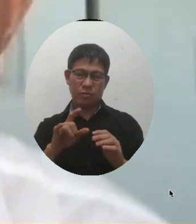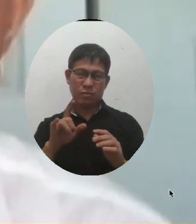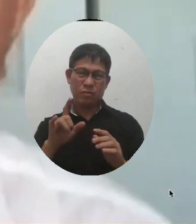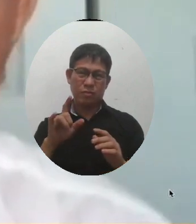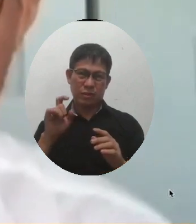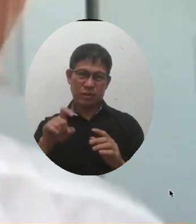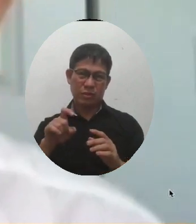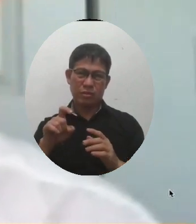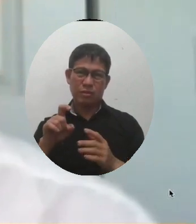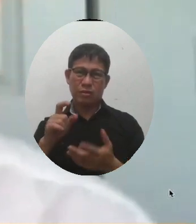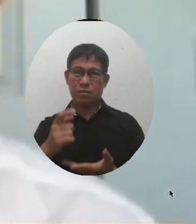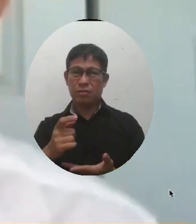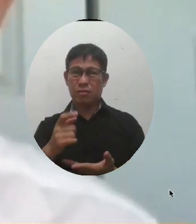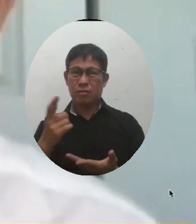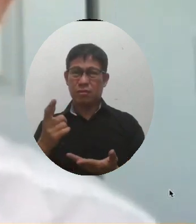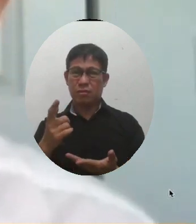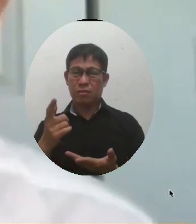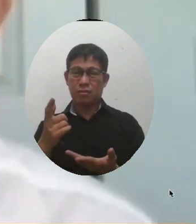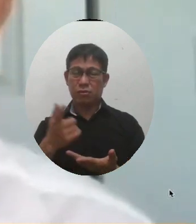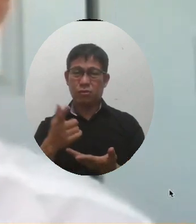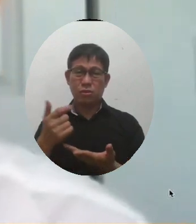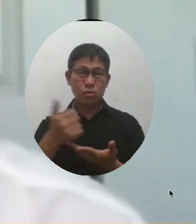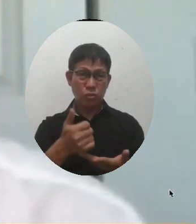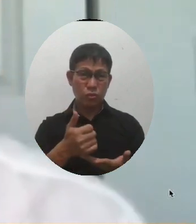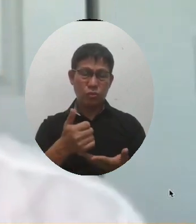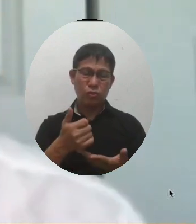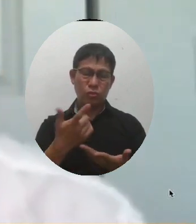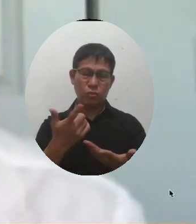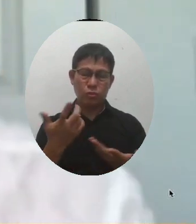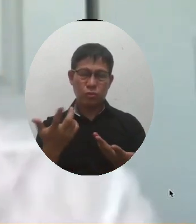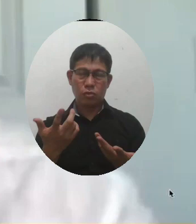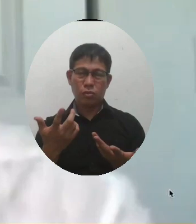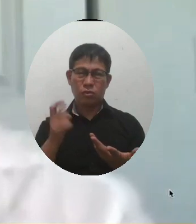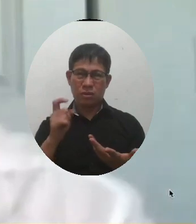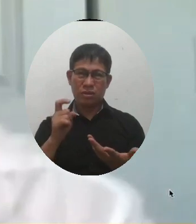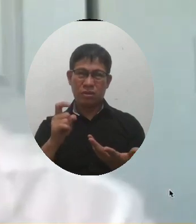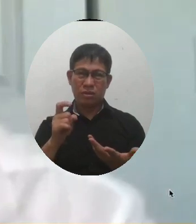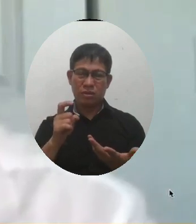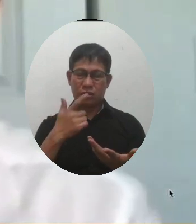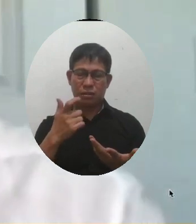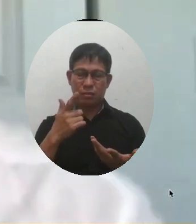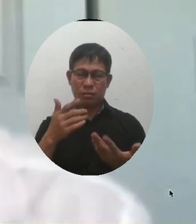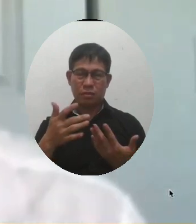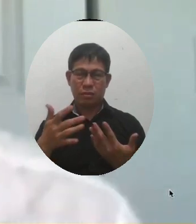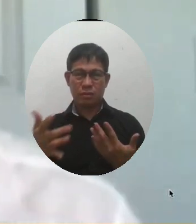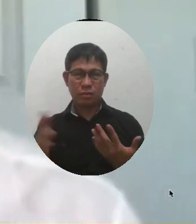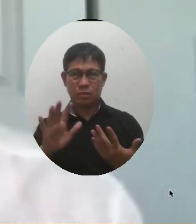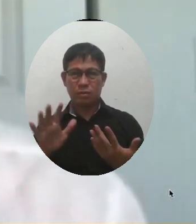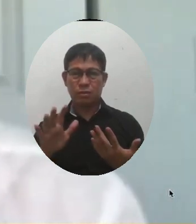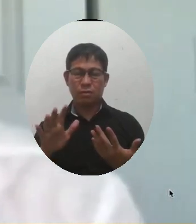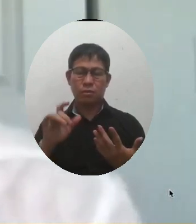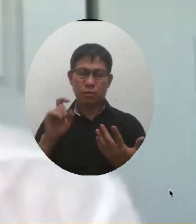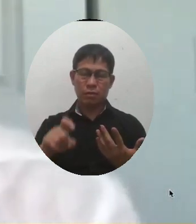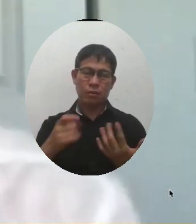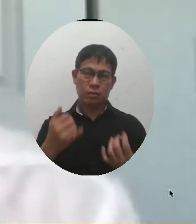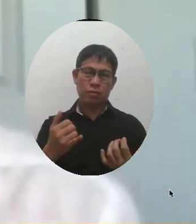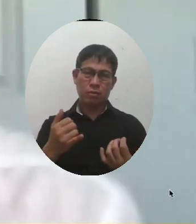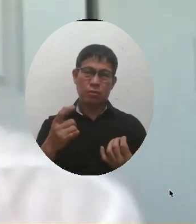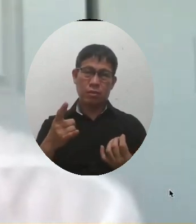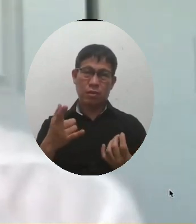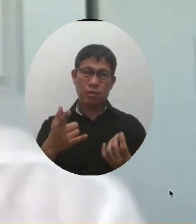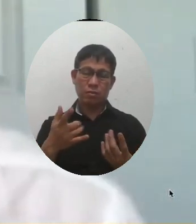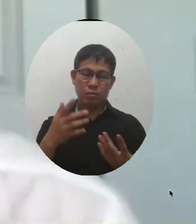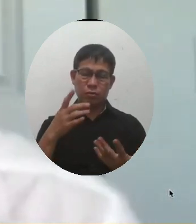dapat magsimula na makakuha ng serbisyo na yung intervention. Sa lalong madaling panahon, hindi na kayo